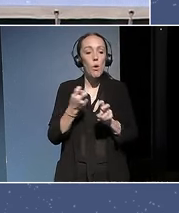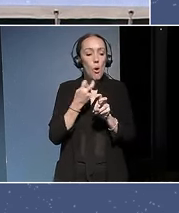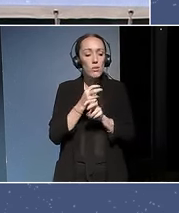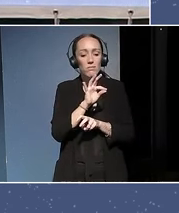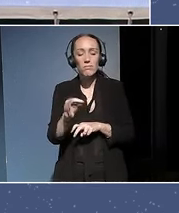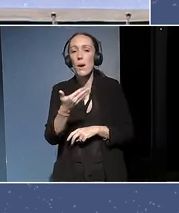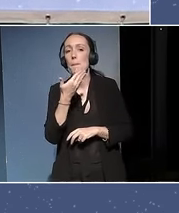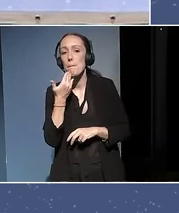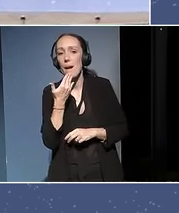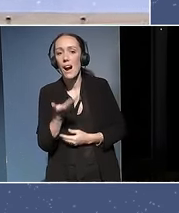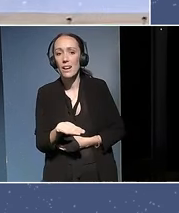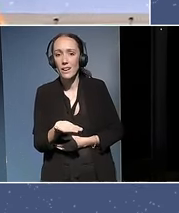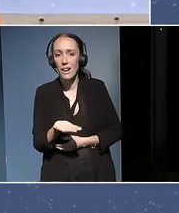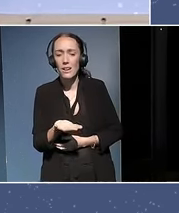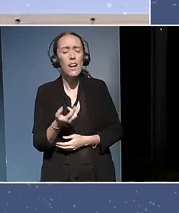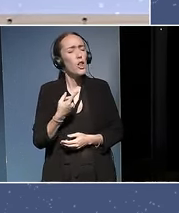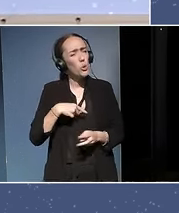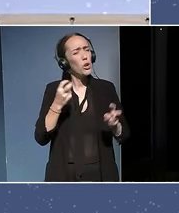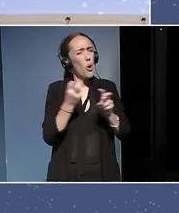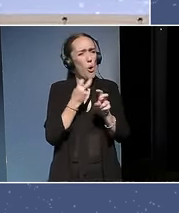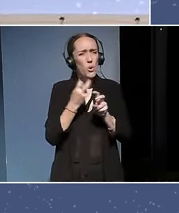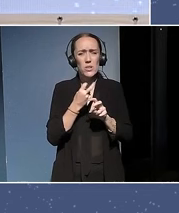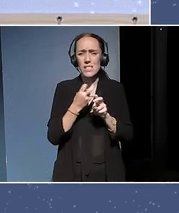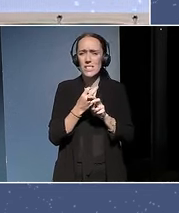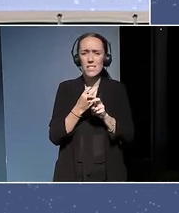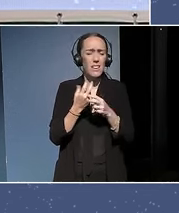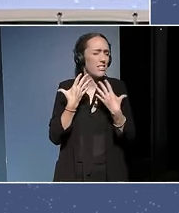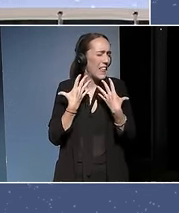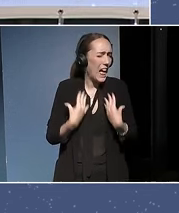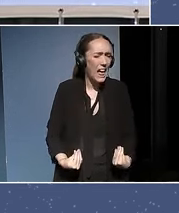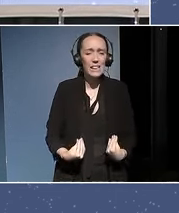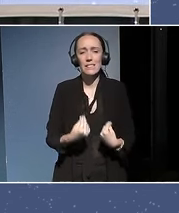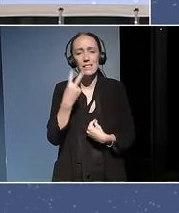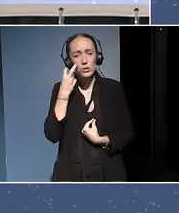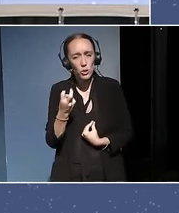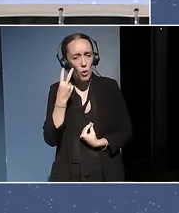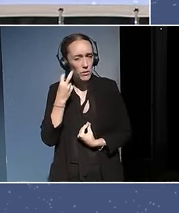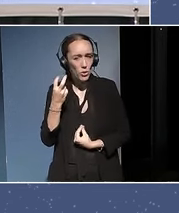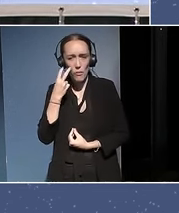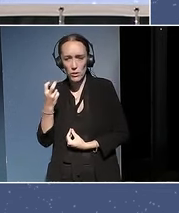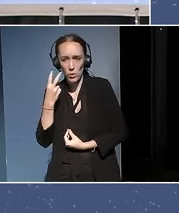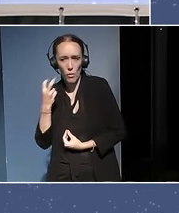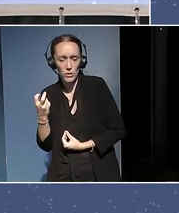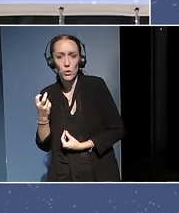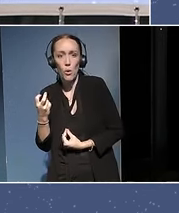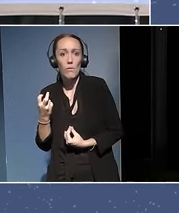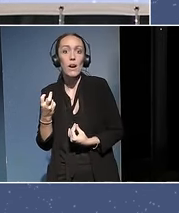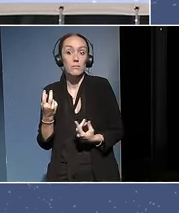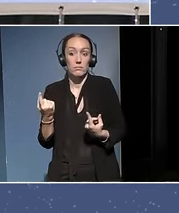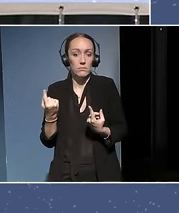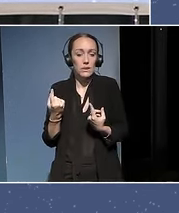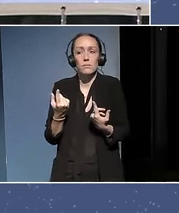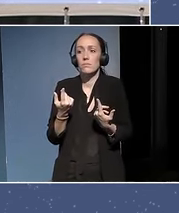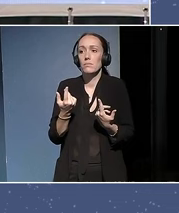trovato tantissime ossa ma tante Tanto è vero che questo scheletro ormai è più completo di quello di stromer